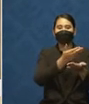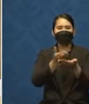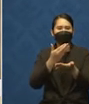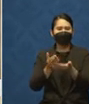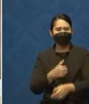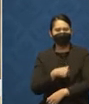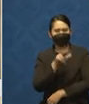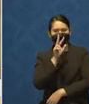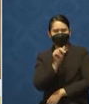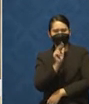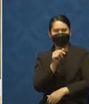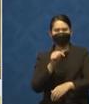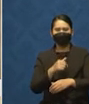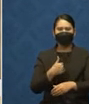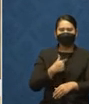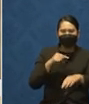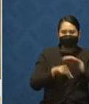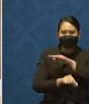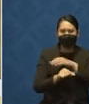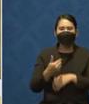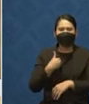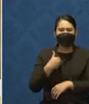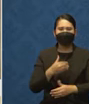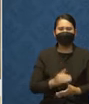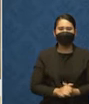ไม่โปร่งใสมีเรื่องทุจริตครับ